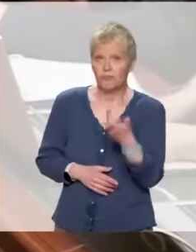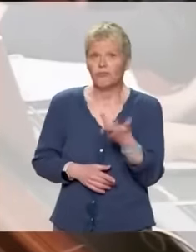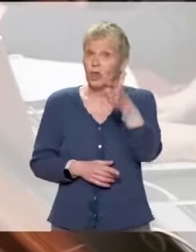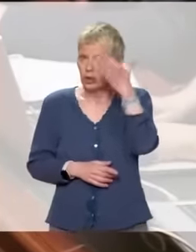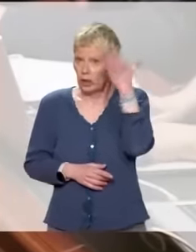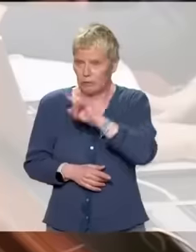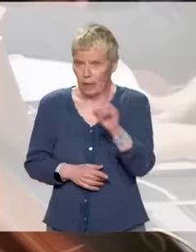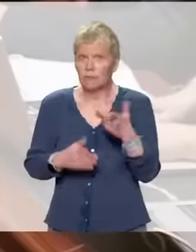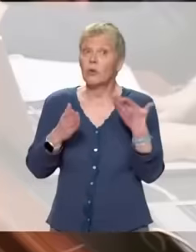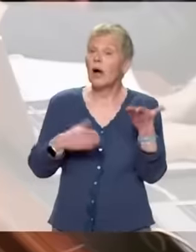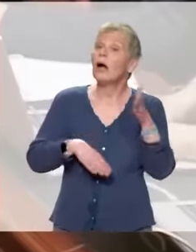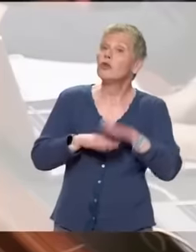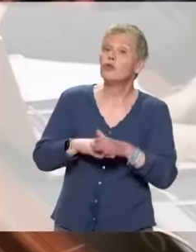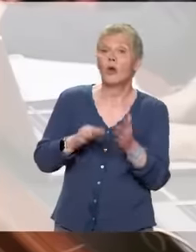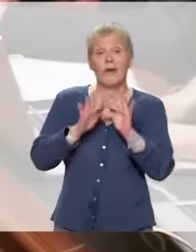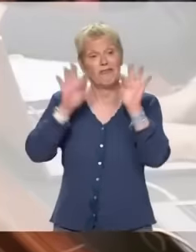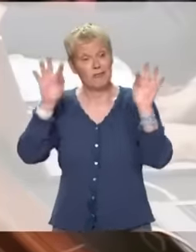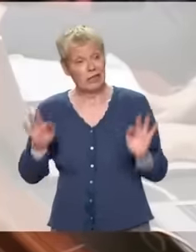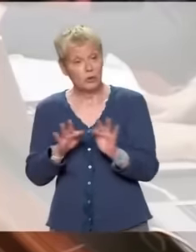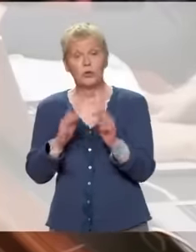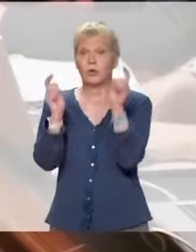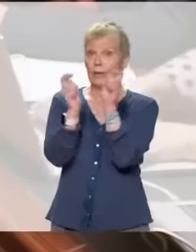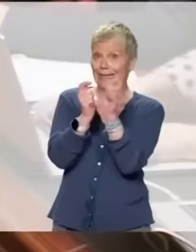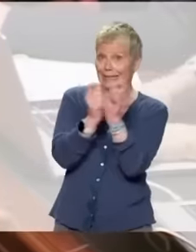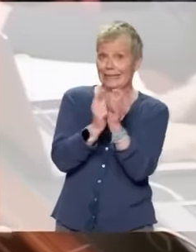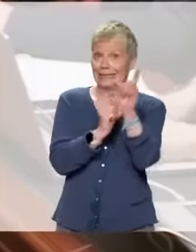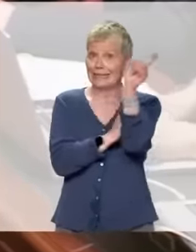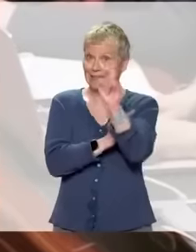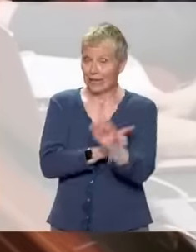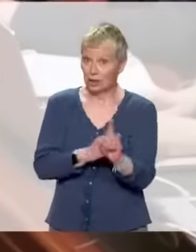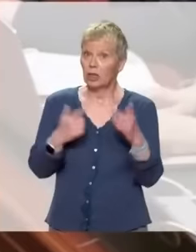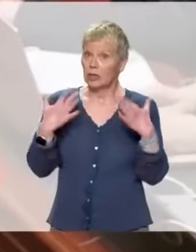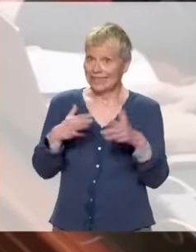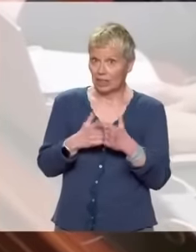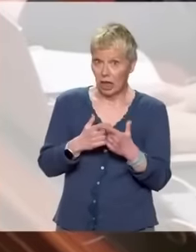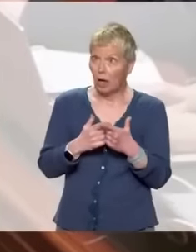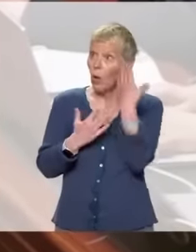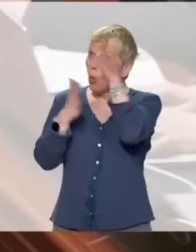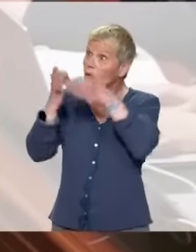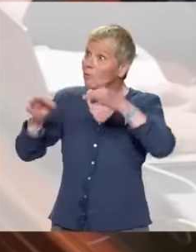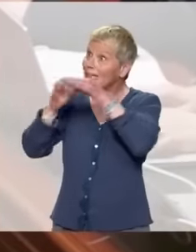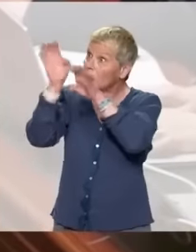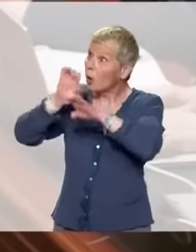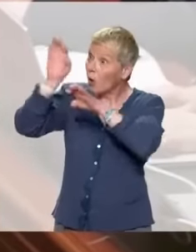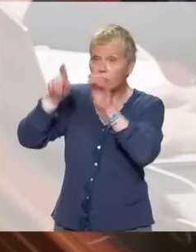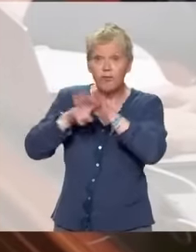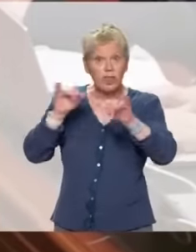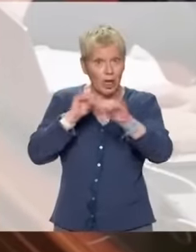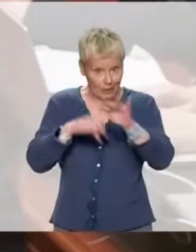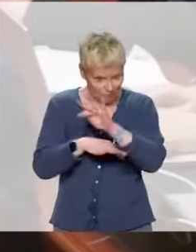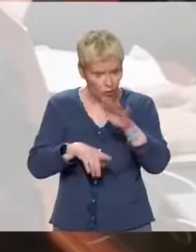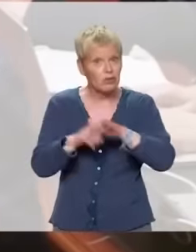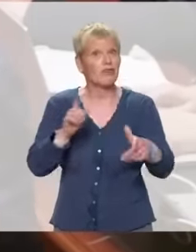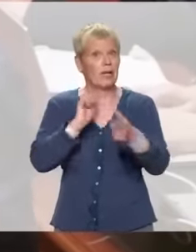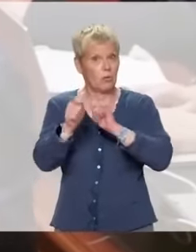sur le fait que, s'agissant des factures d'électricité et de gaz, nous avons remboursé comme aucune autre nation européenne ne l'a fait. Sur le